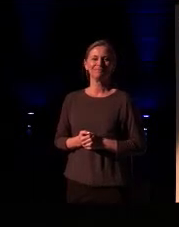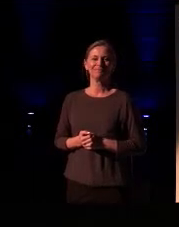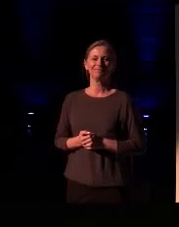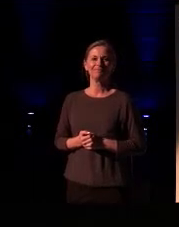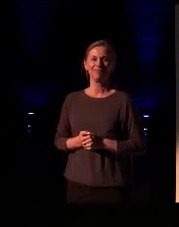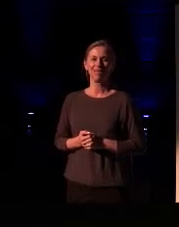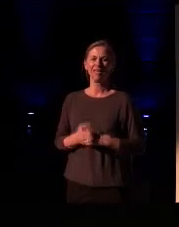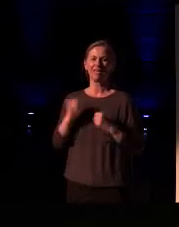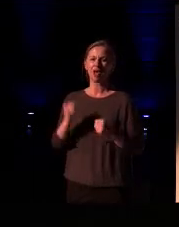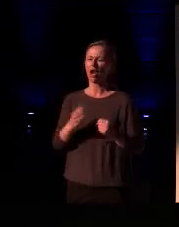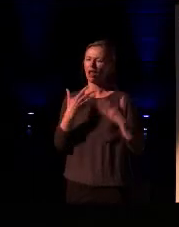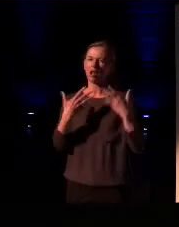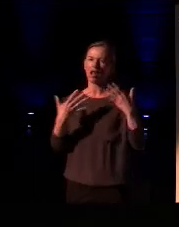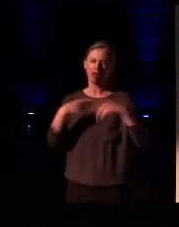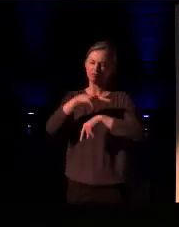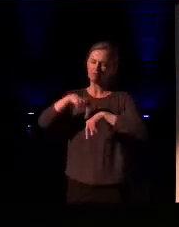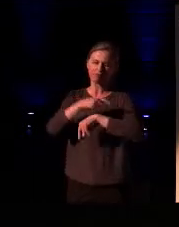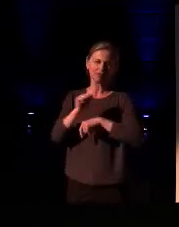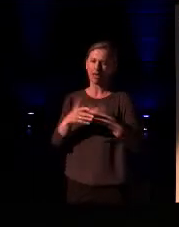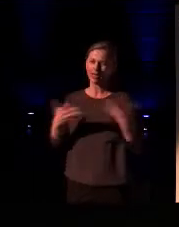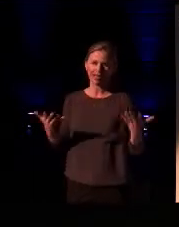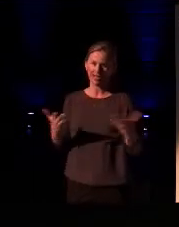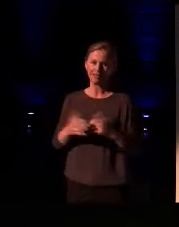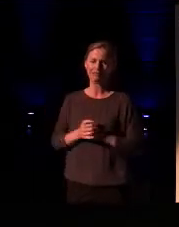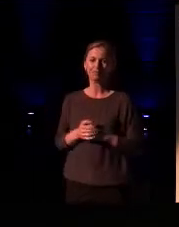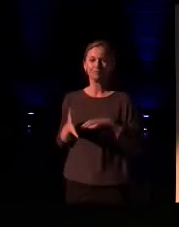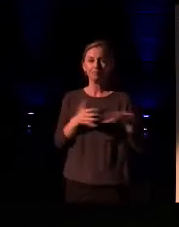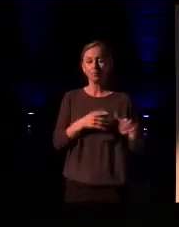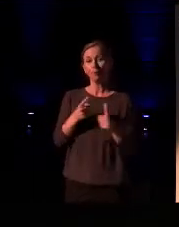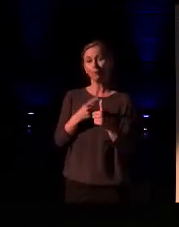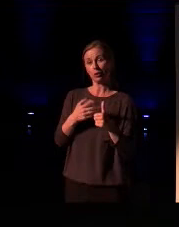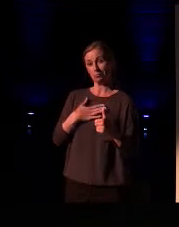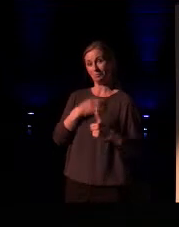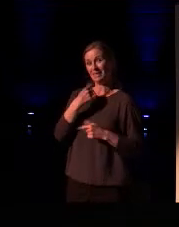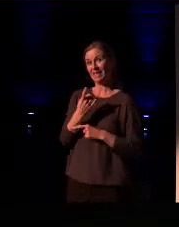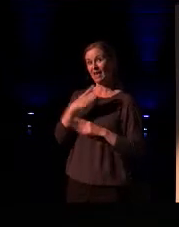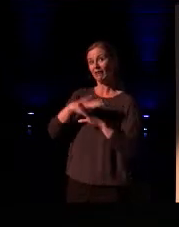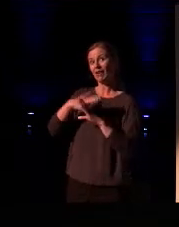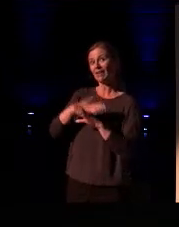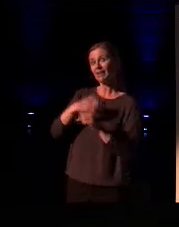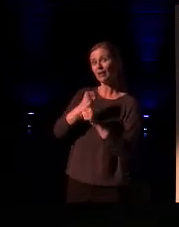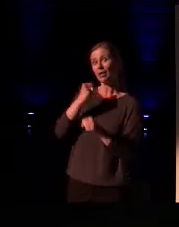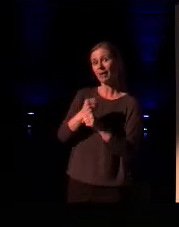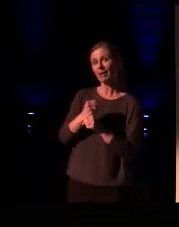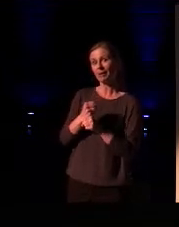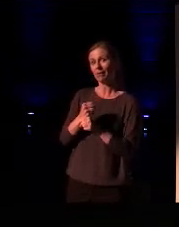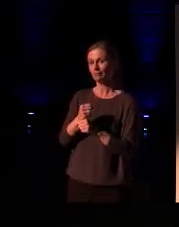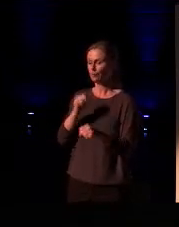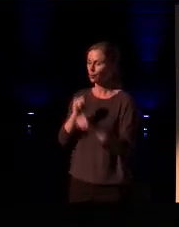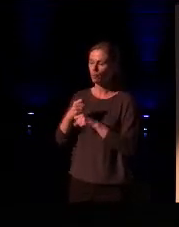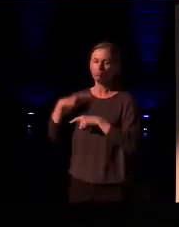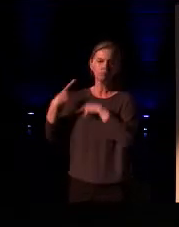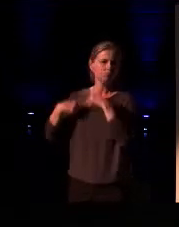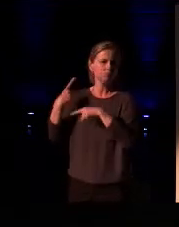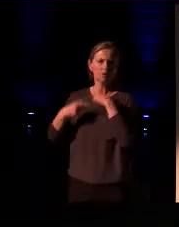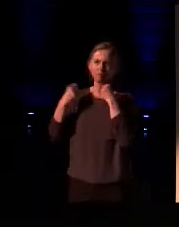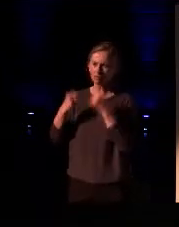Jeg skal ikke snakke lenge. Men jeg skal begynne med å si at kvalitetsarbeid en kontinuerlig